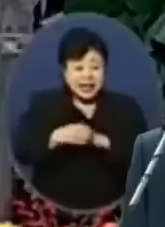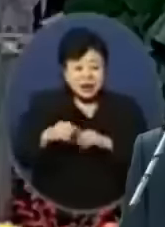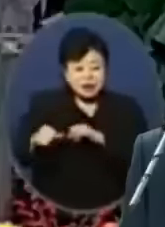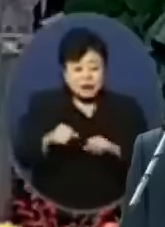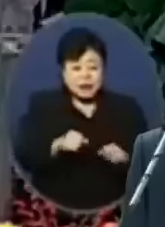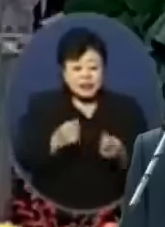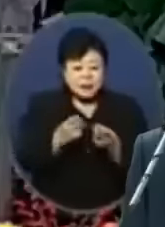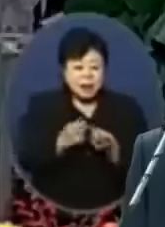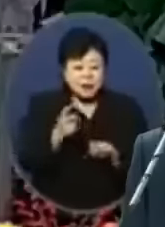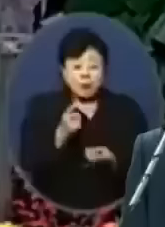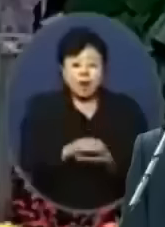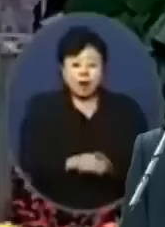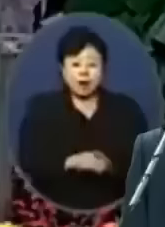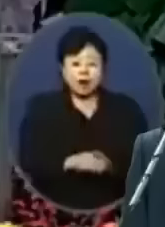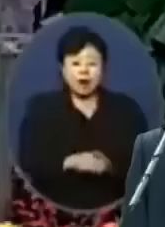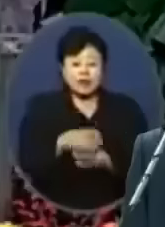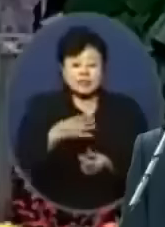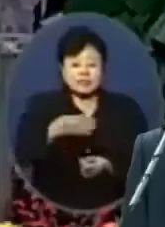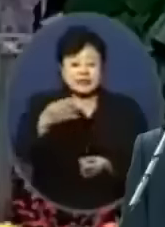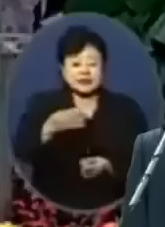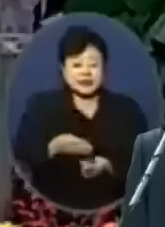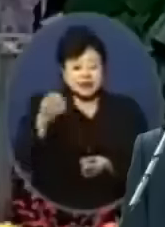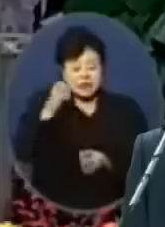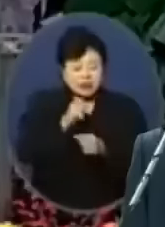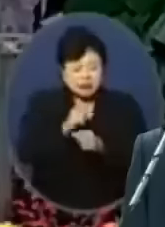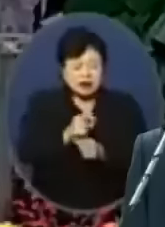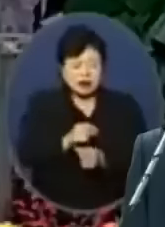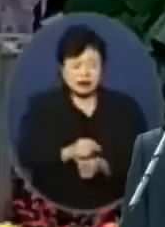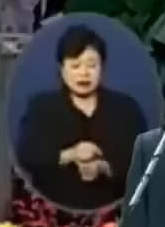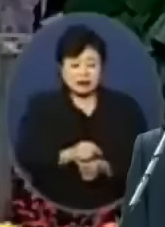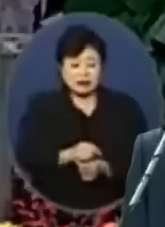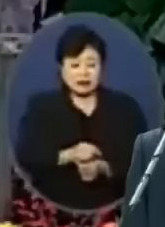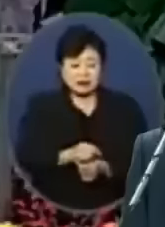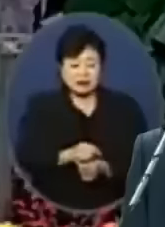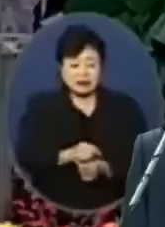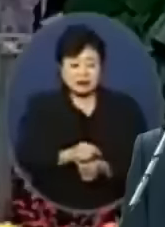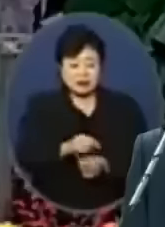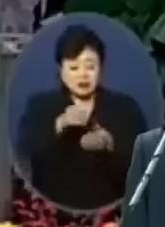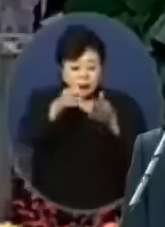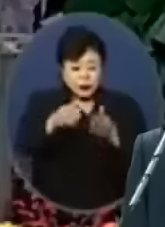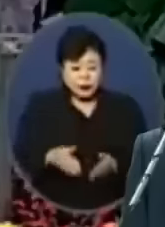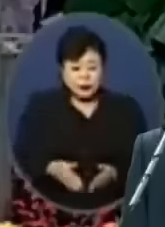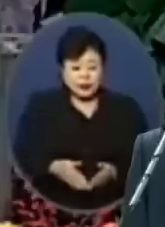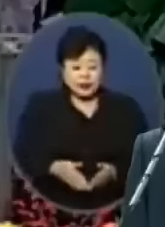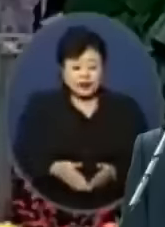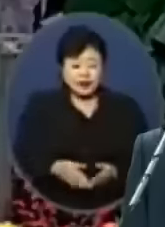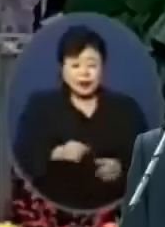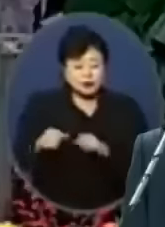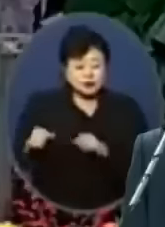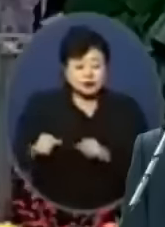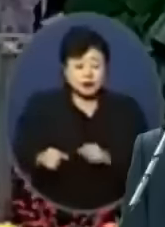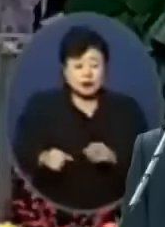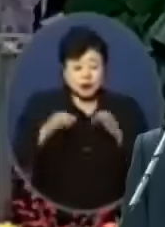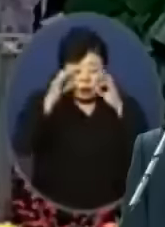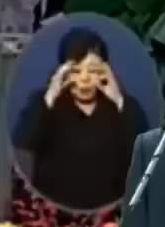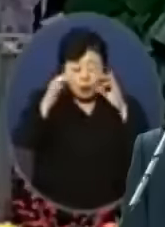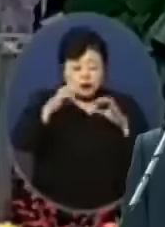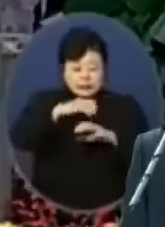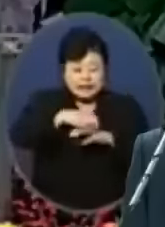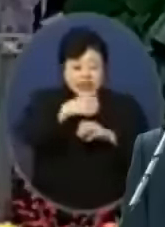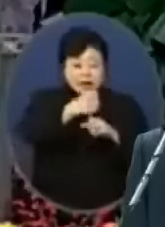운행하는 것입니까? 4차원의 영성을 통해서 눈에 안 보이는 세계를 움직여서 눈에 보이는 세계를 만들어내는